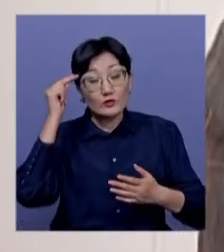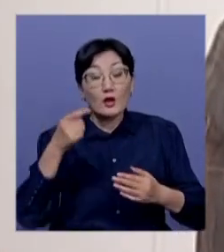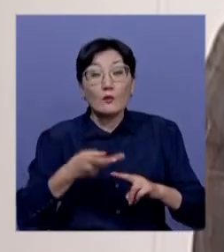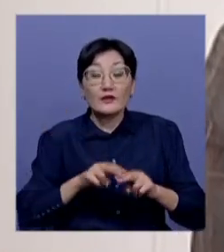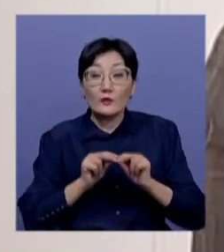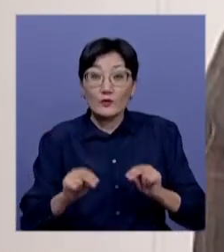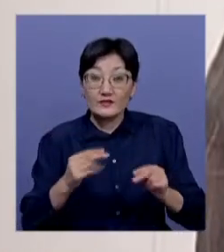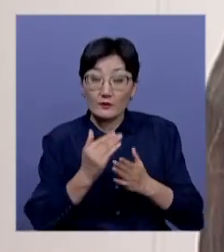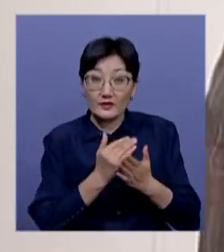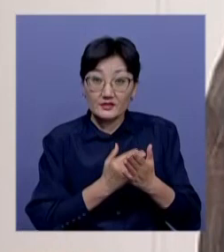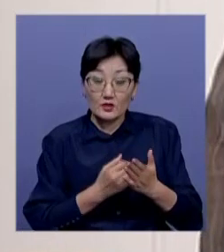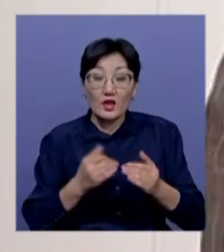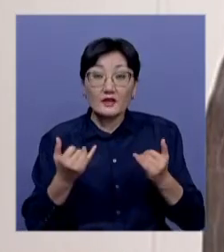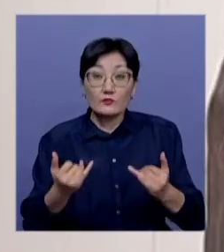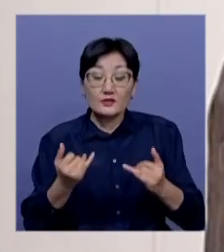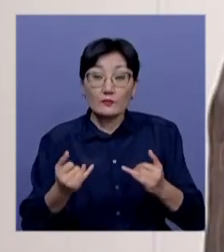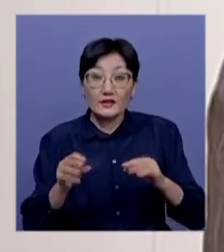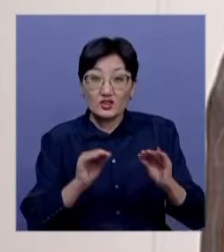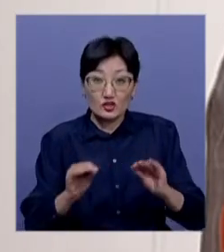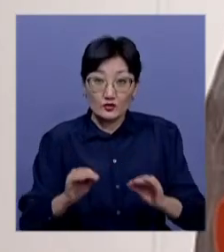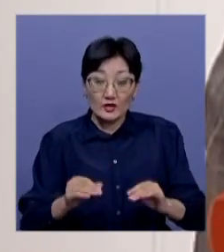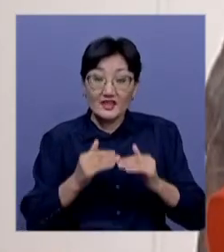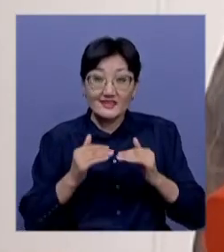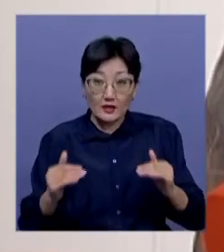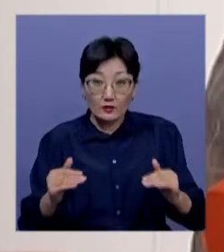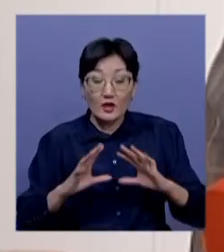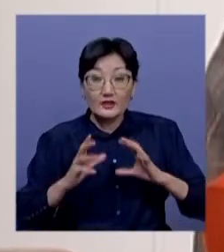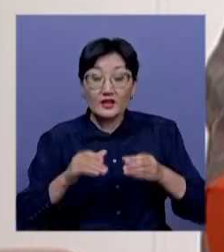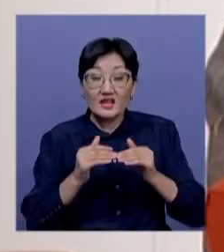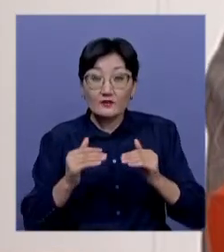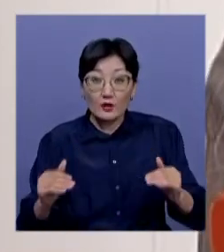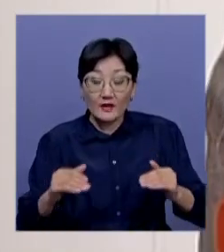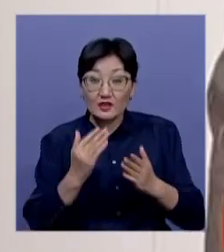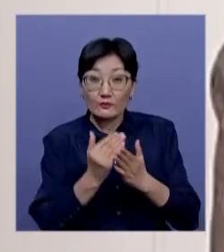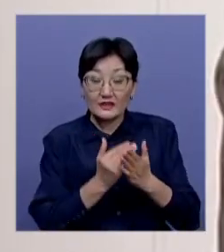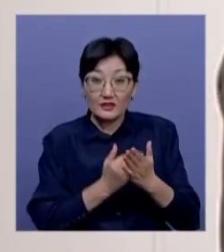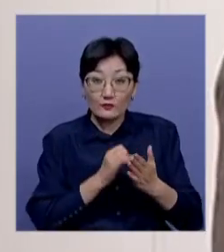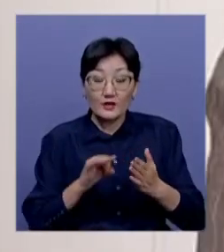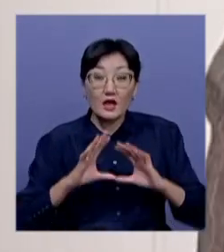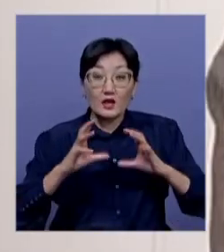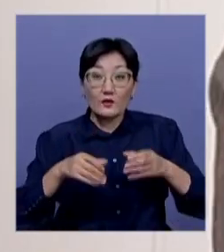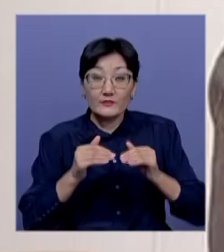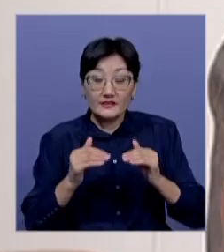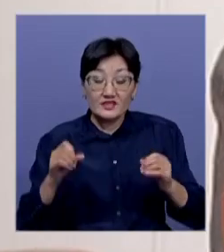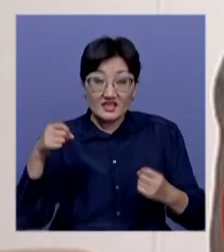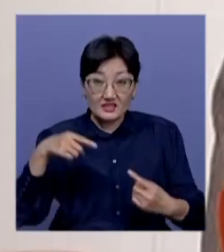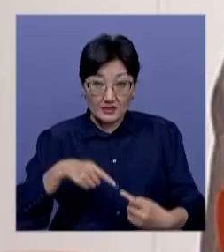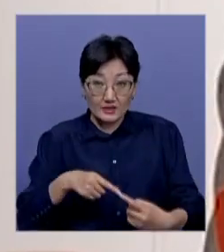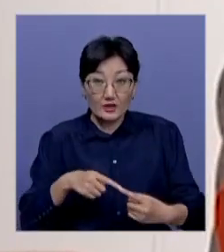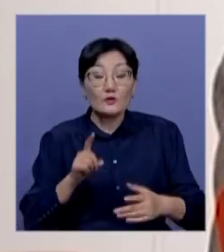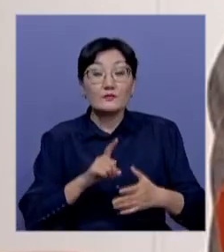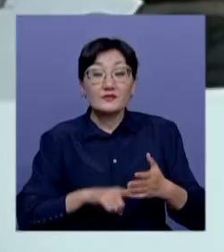білім беру бағдарламамызбен заманауи құрал-жабдықтар деңгейімен халықаралық деңгейдегі бағдарламалармен әлемдік деңгейге сай